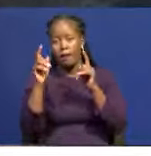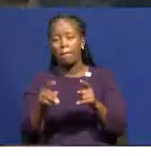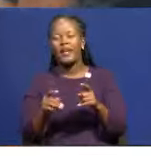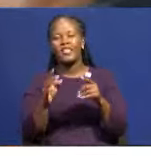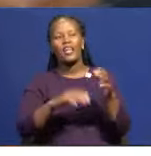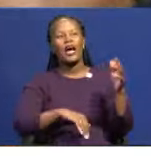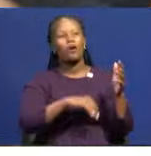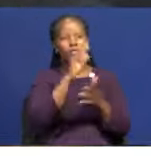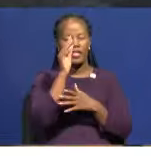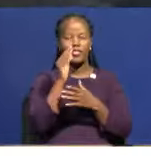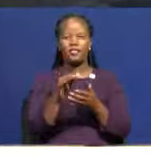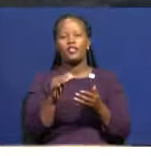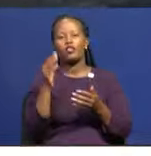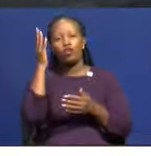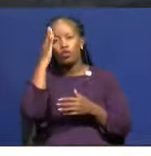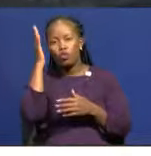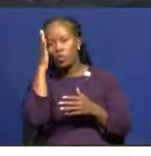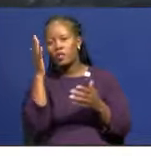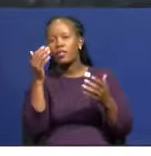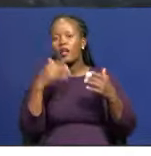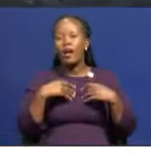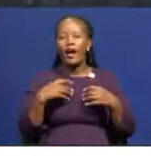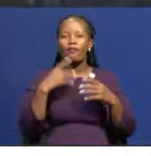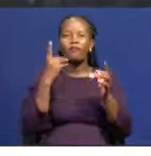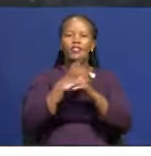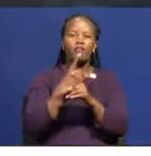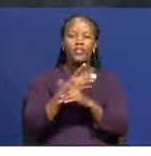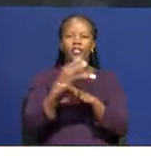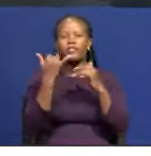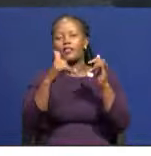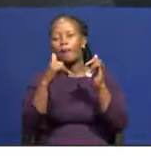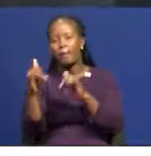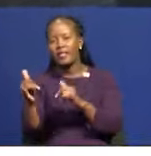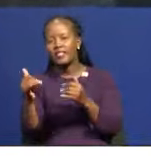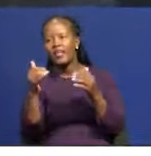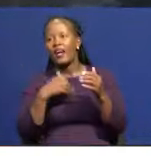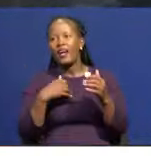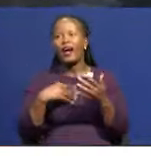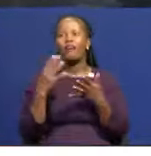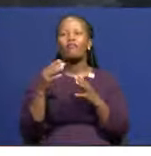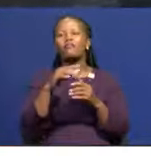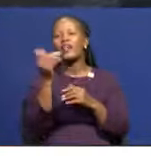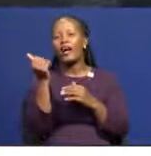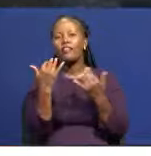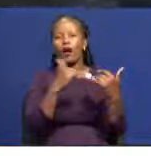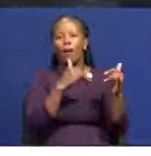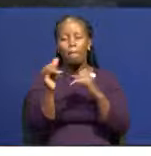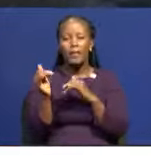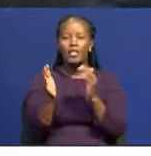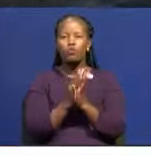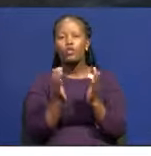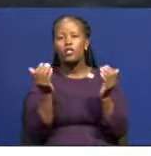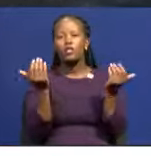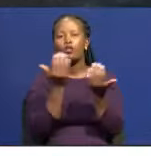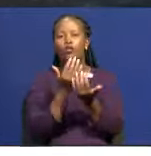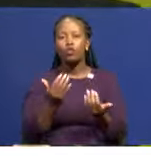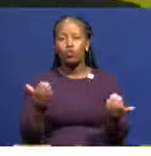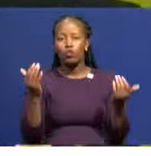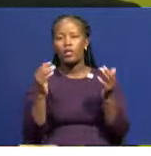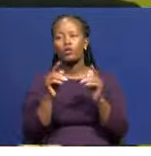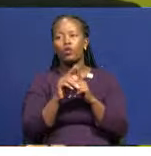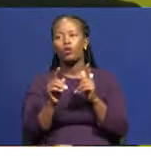know there's a bouncing castle, there's a swing, there's a slide, the other children apart from these other children she normally